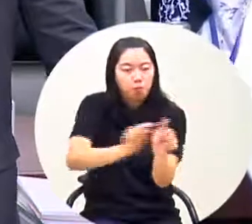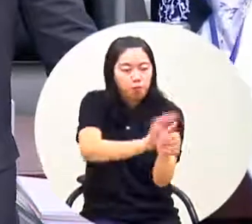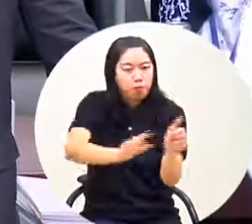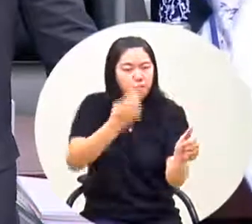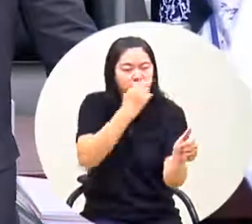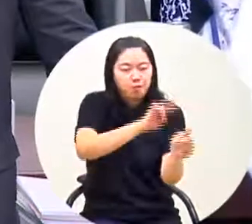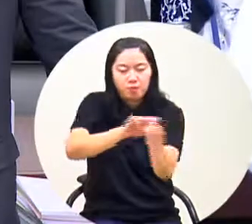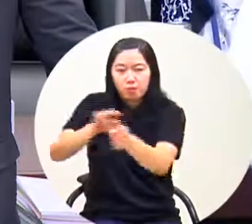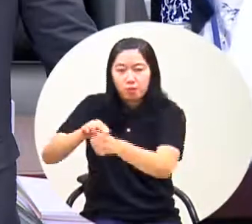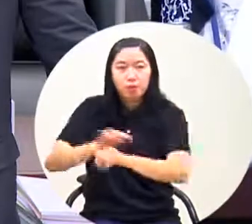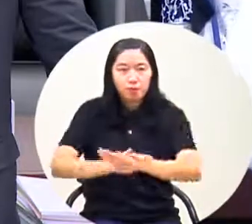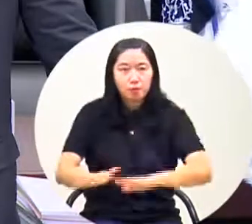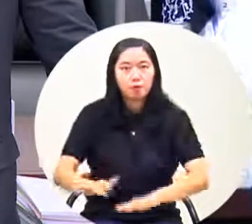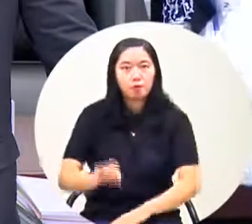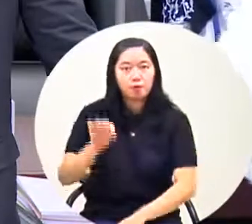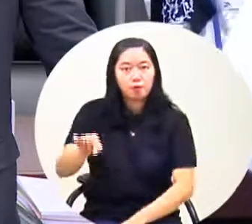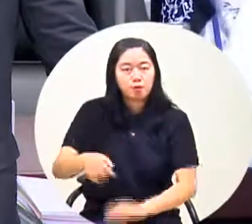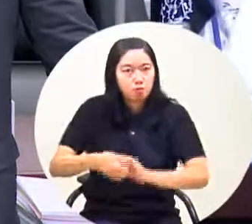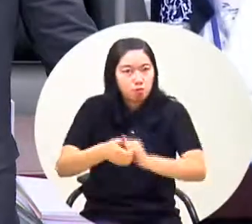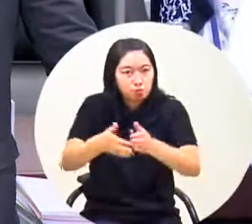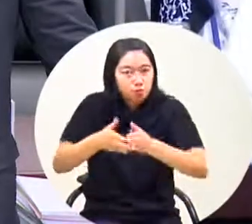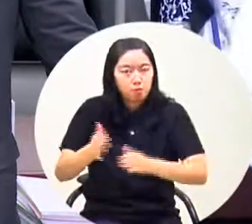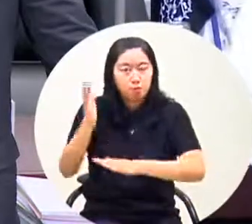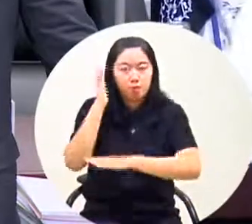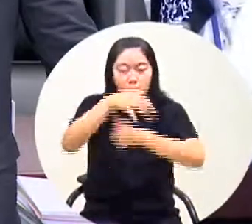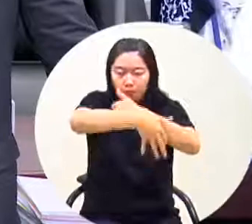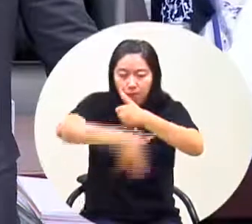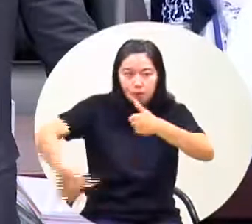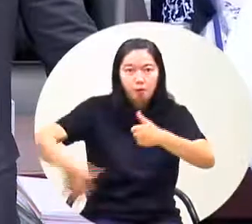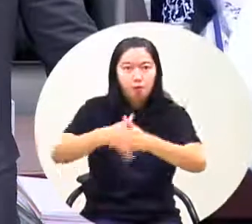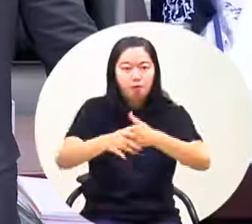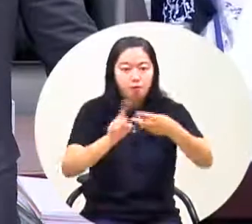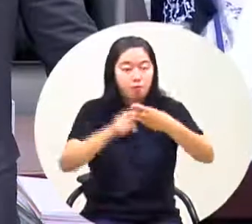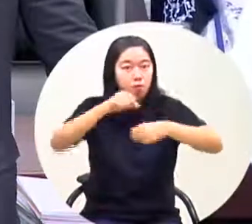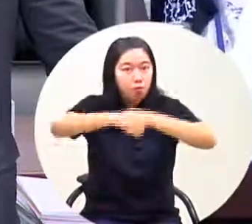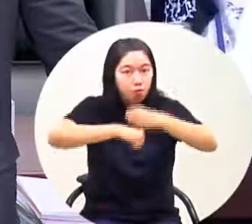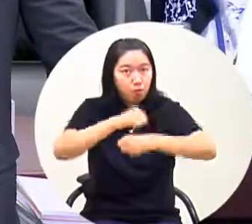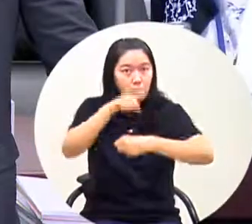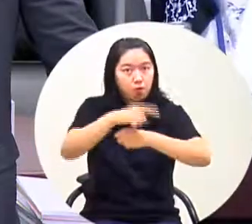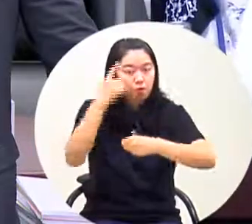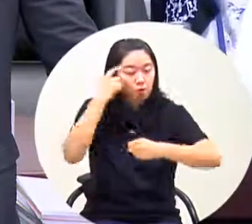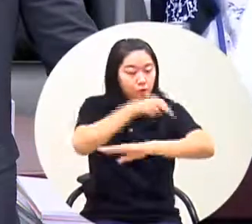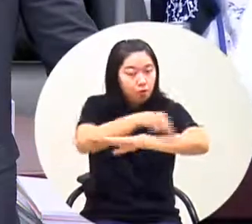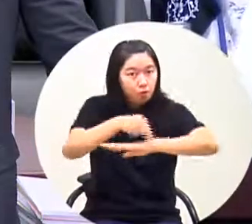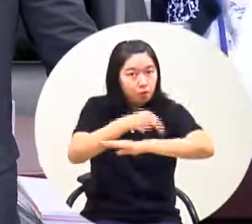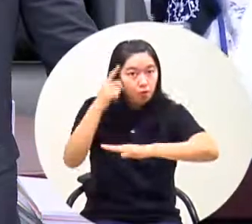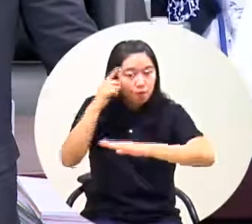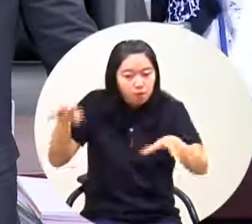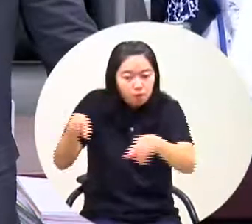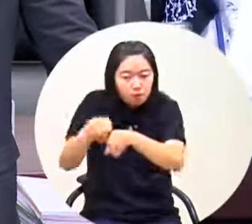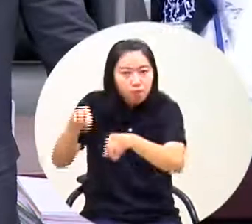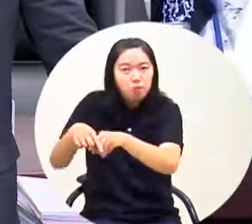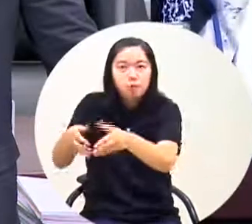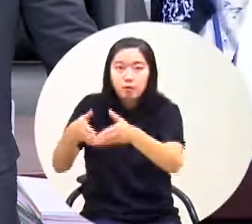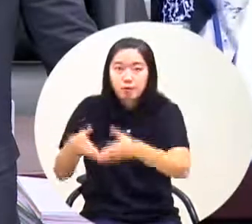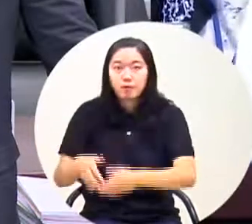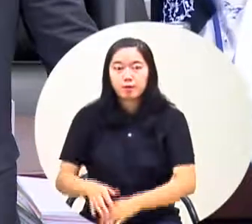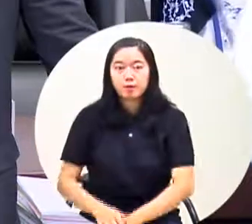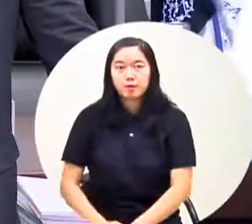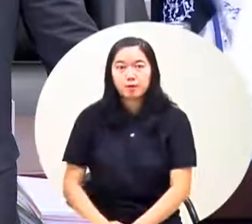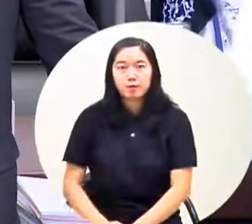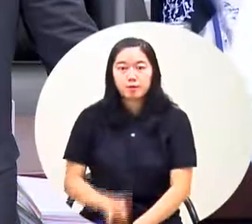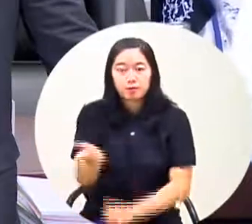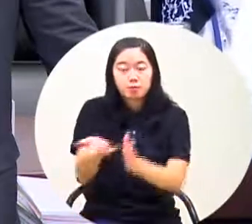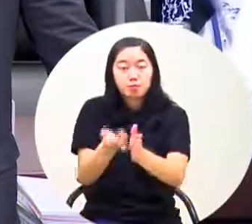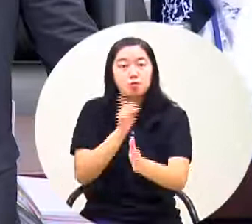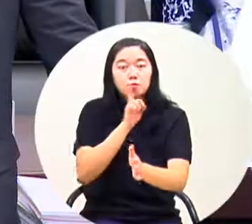民的时候，那必须要是跨局处有一个主动去规划、主动去统整的一个单位。那议员所关心的